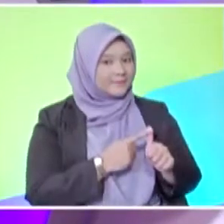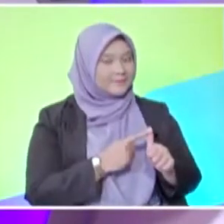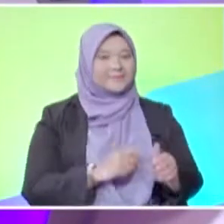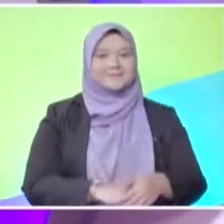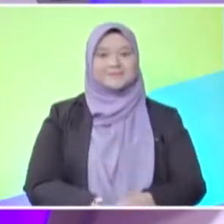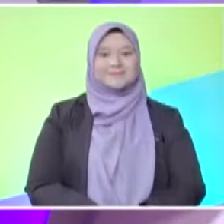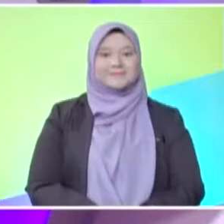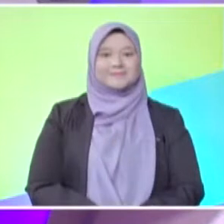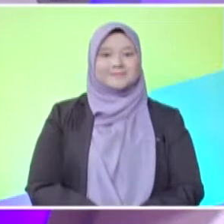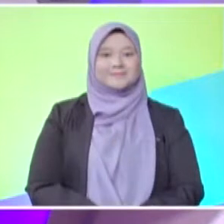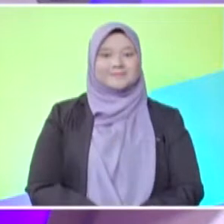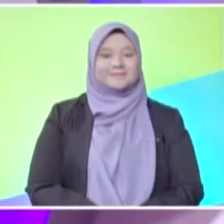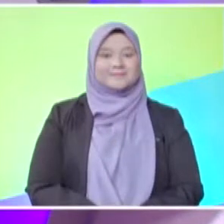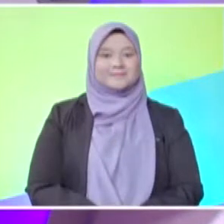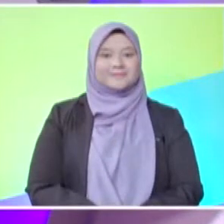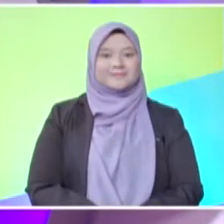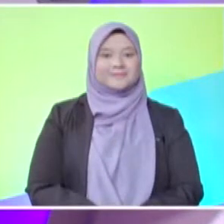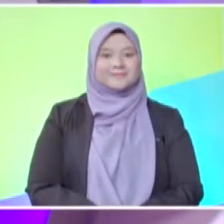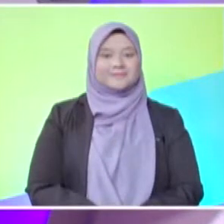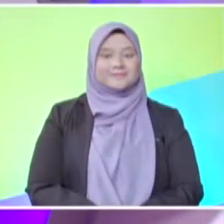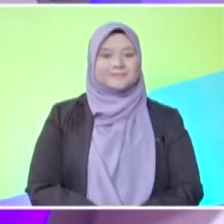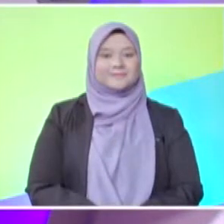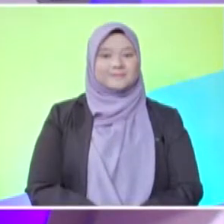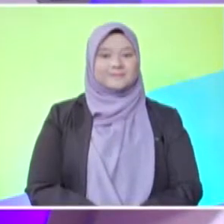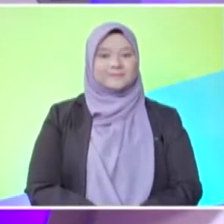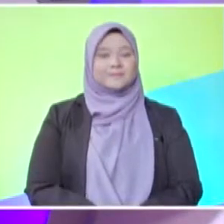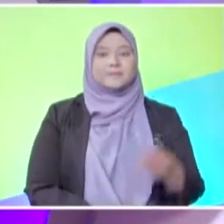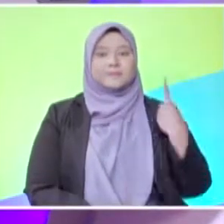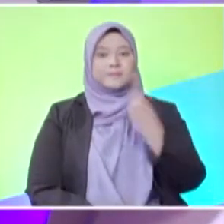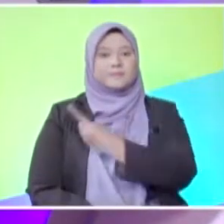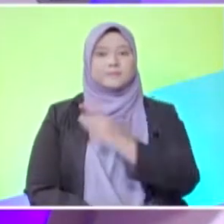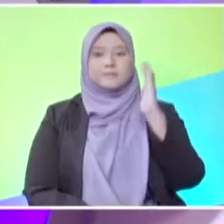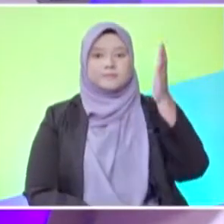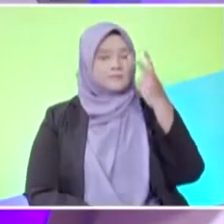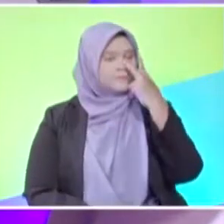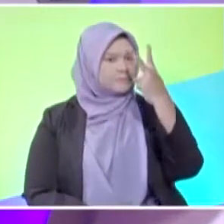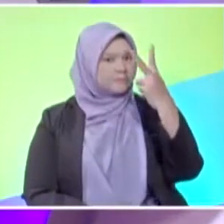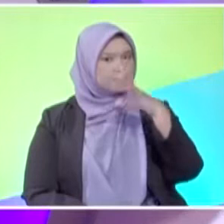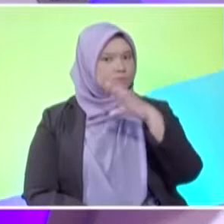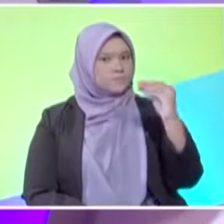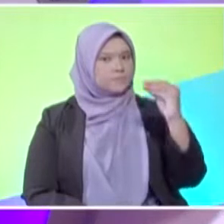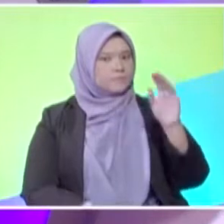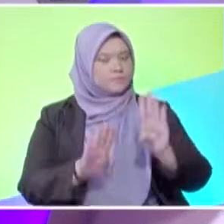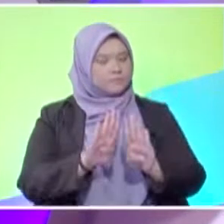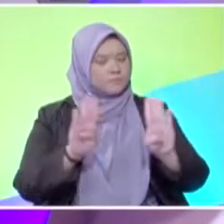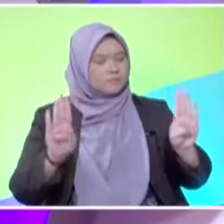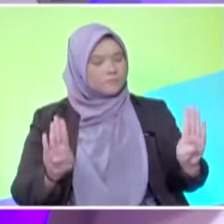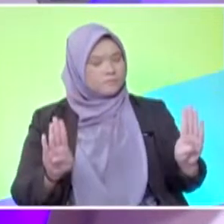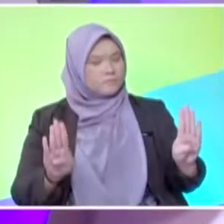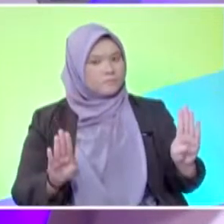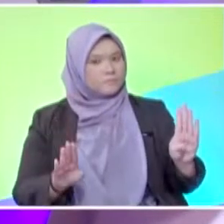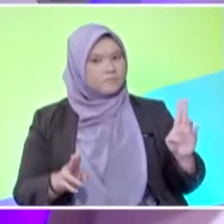Hai Oke kita akan belajar membandingkan membesar Haiwan mengikut makanan utamanya yang